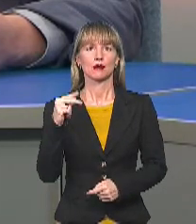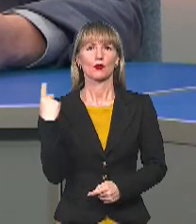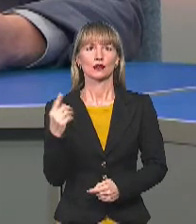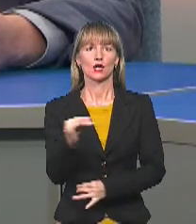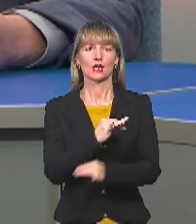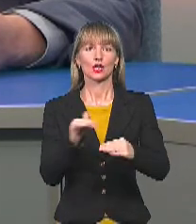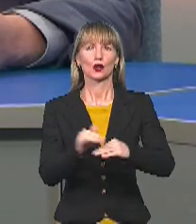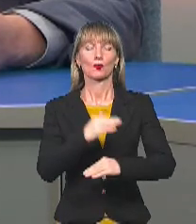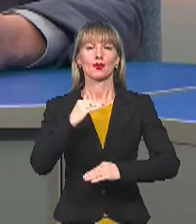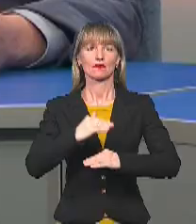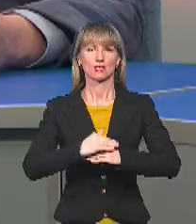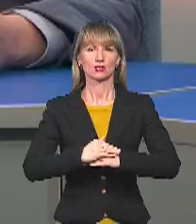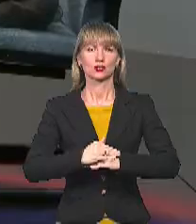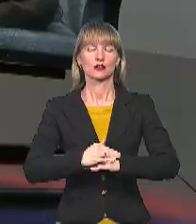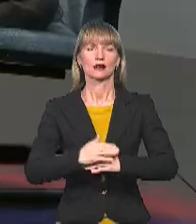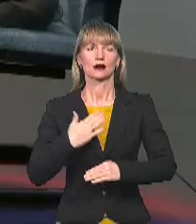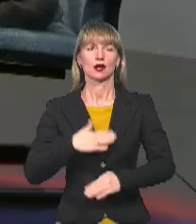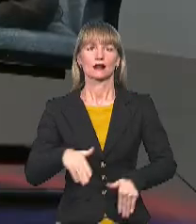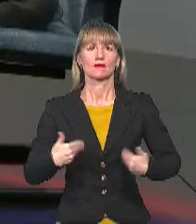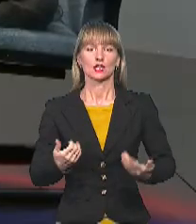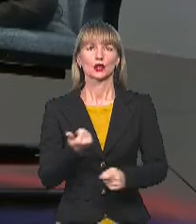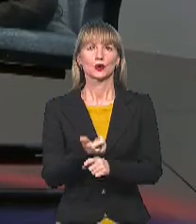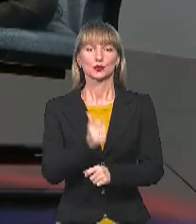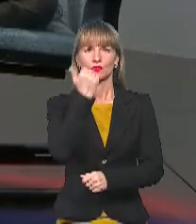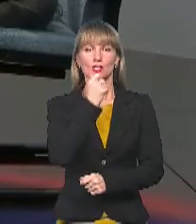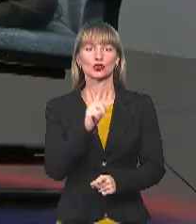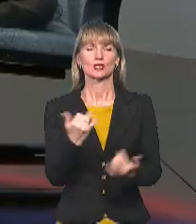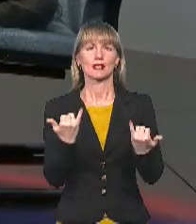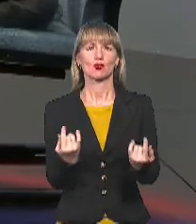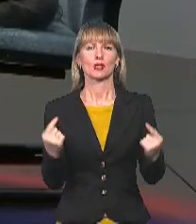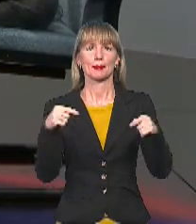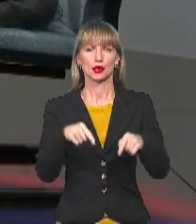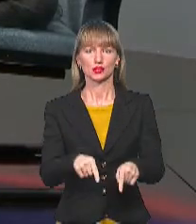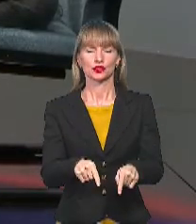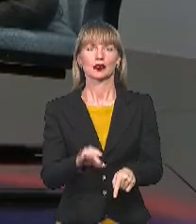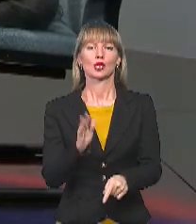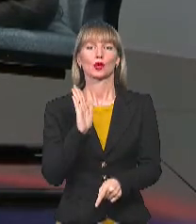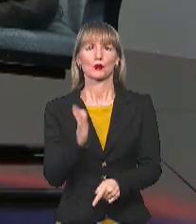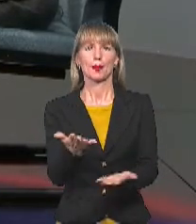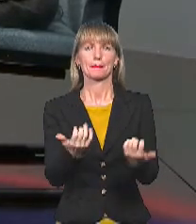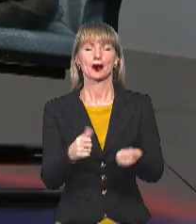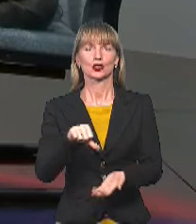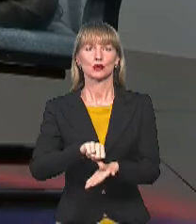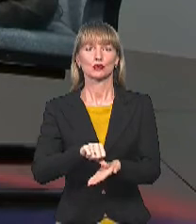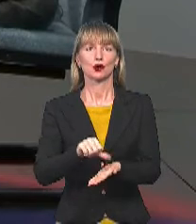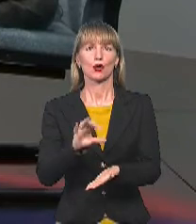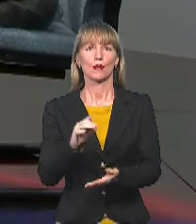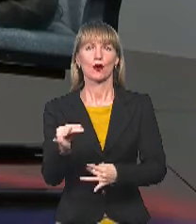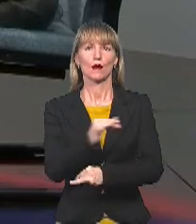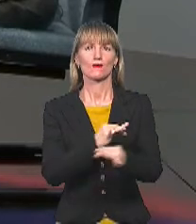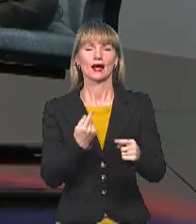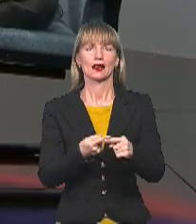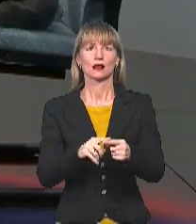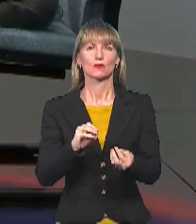ради. Добрий вечір, пан Олександр. Раді вітати. Я вам дуже вдячна, що ви сьогодні з нами і будете брати участь в обговоренні